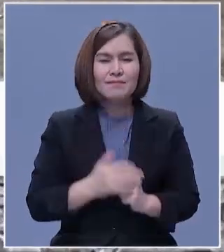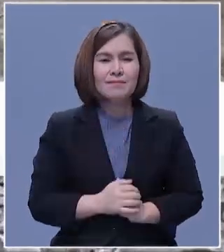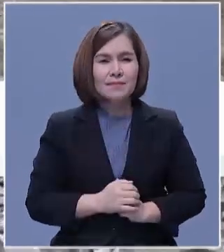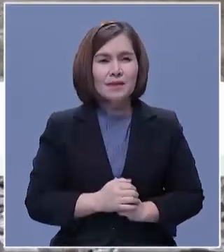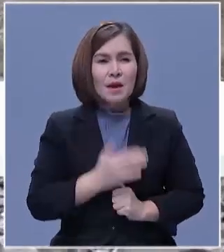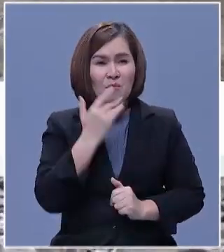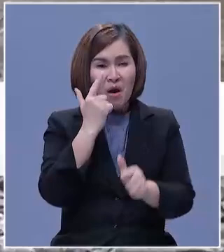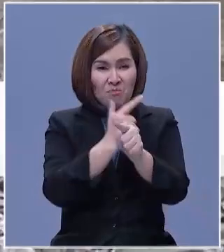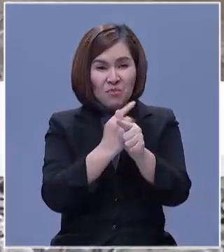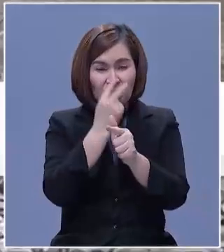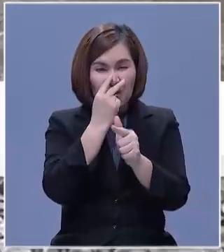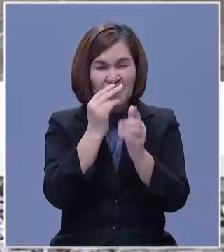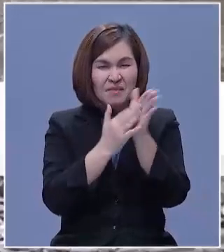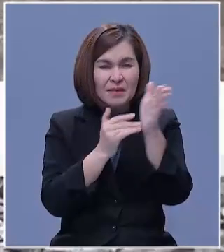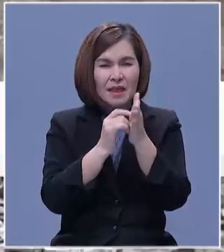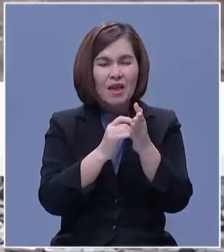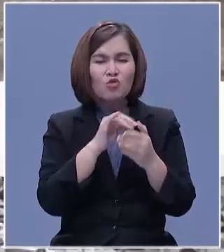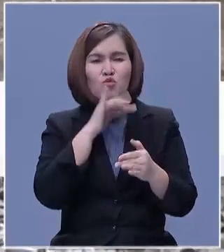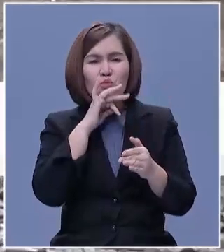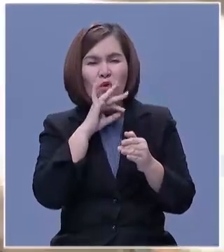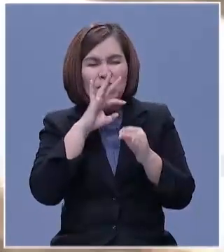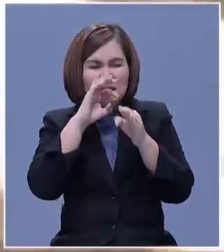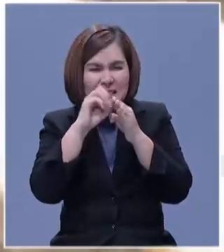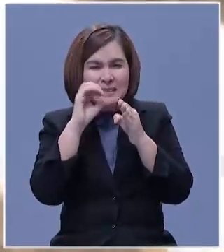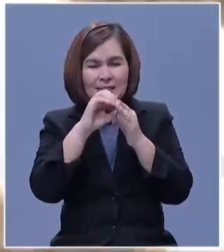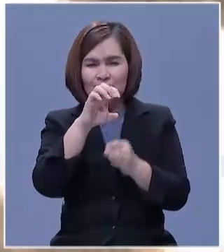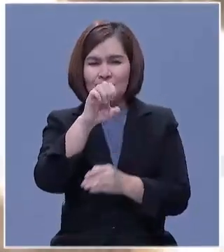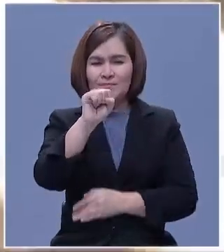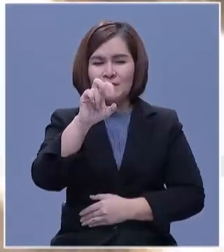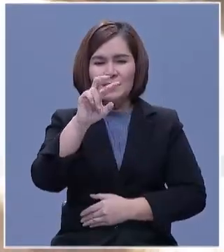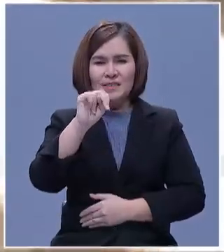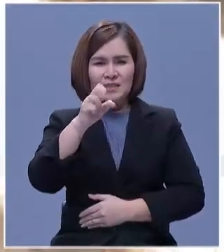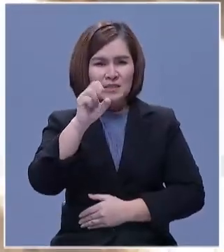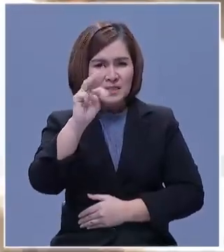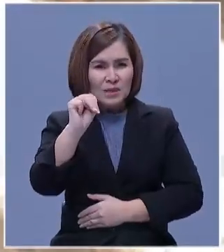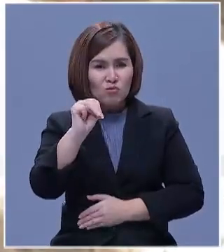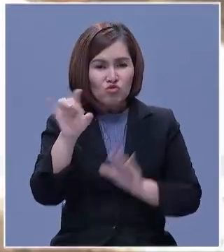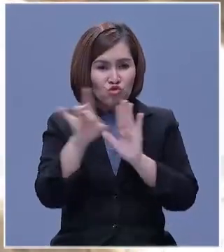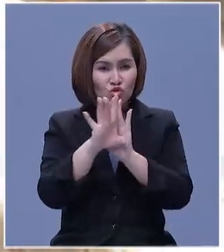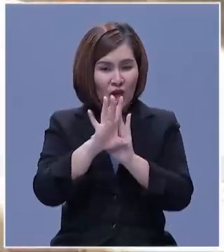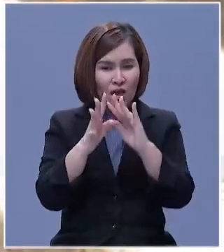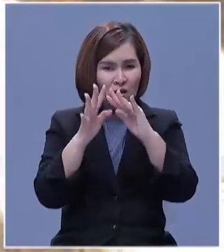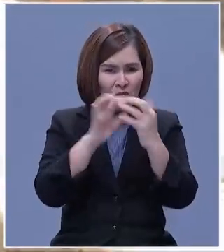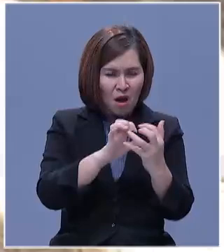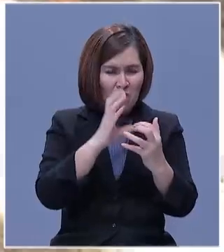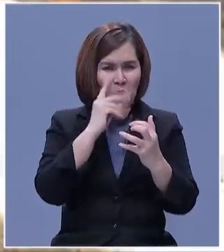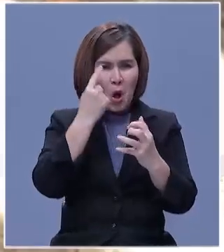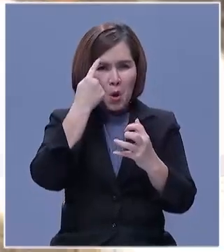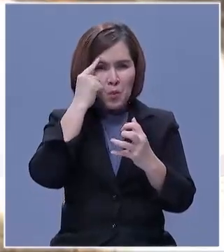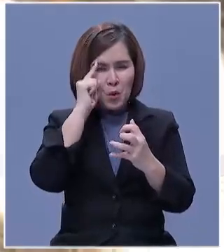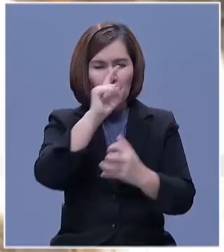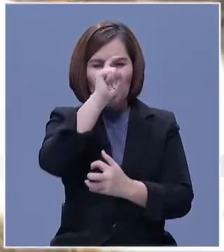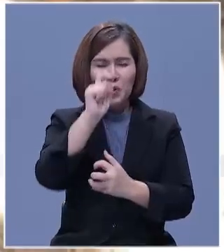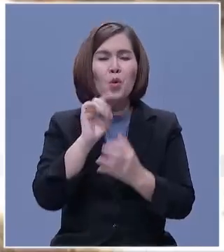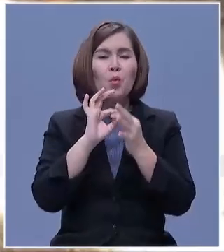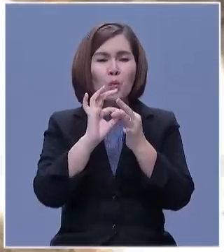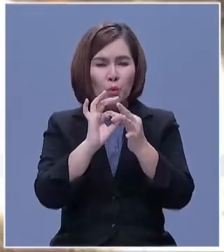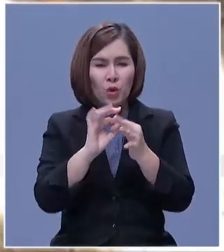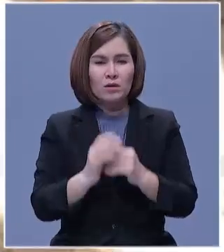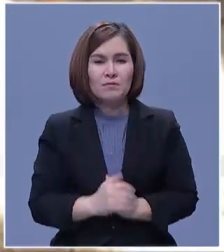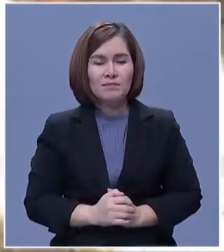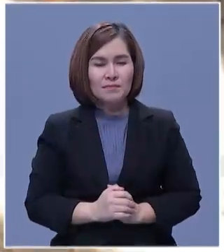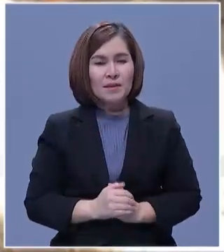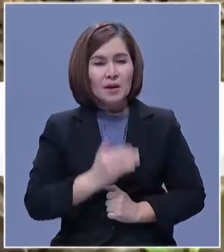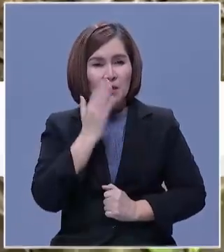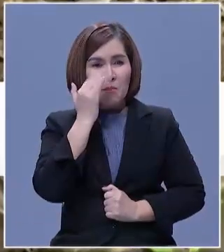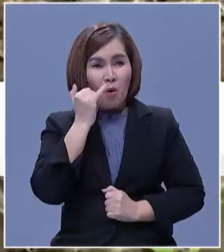ในก็ขึ้นสนิมอีกคุณจอย ก็เลยมีความเสี่ยงว่าไม่รู้อาคารมันจะทรุดตัวถล่มลงมาเมื่อไหร่นะครับเพราะว่าเสาคอนกรีตเหล่านี้เป็นจุ